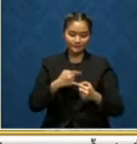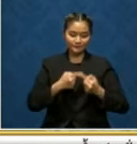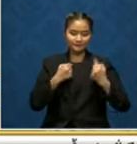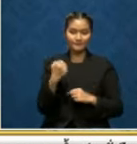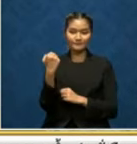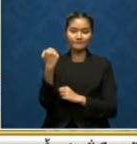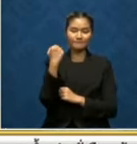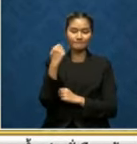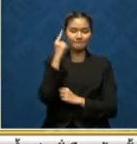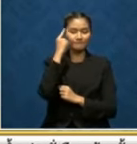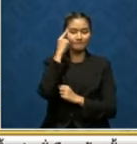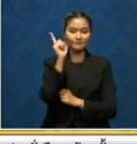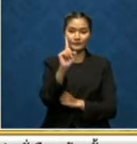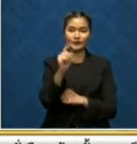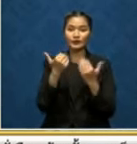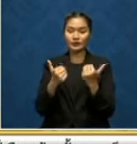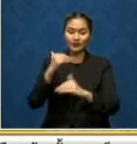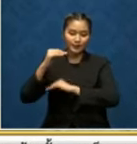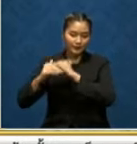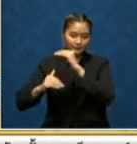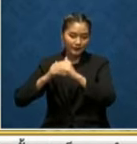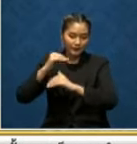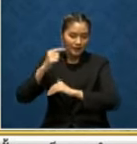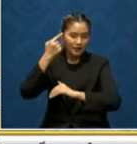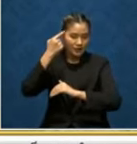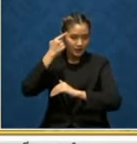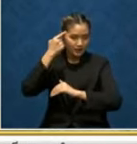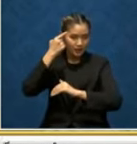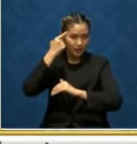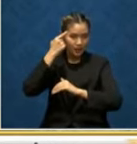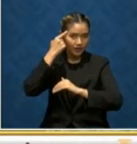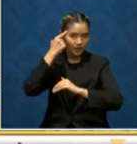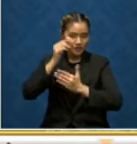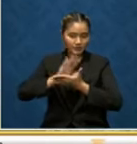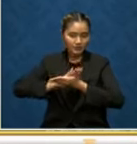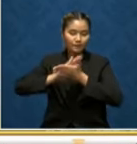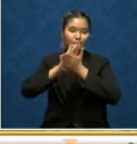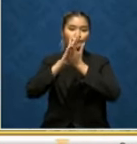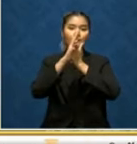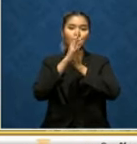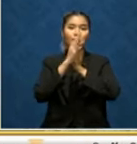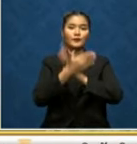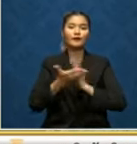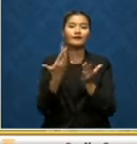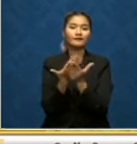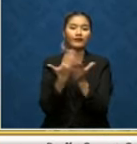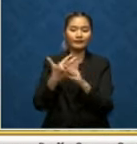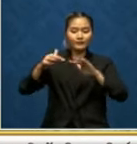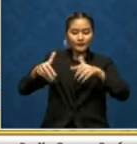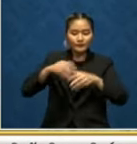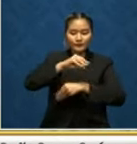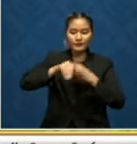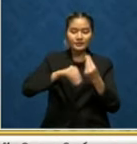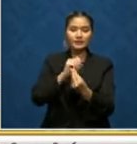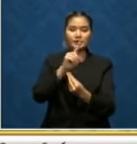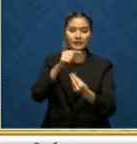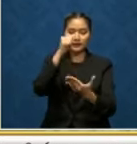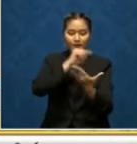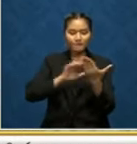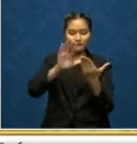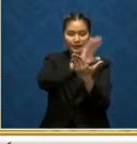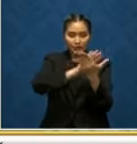เราก็ปฏิเสธไม่ได้นะคะว่าการพัฒนานะคะคือตัวแปรหนึ่งค่ะในการสร้างเม็ดเงินสร้างเศรษฐกิจให้กับประเทศนี้